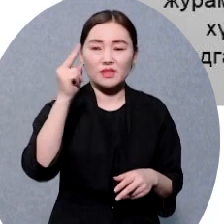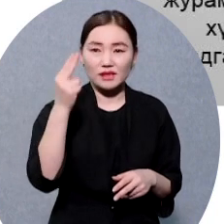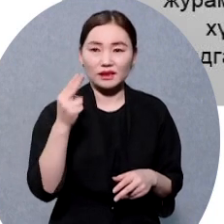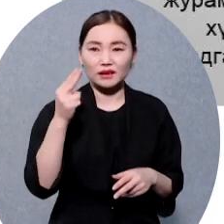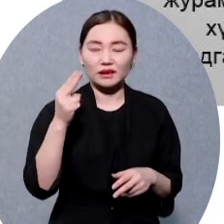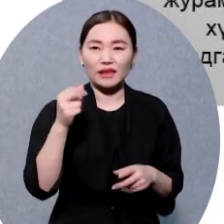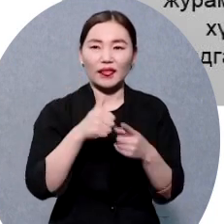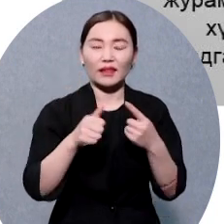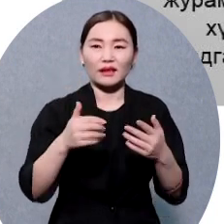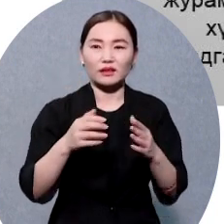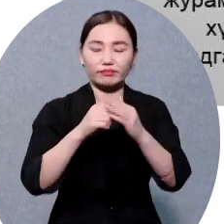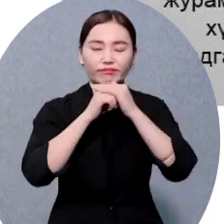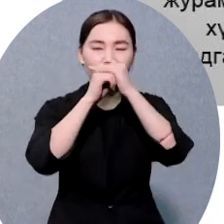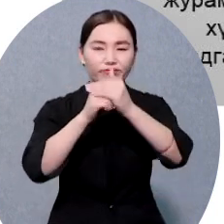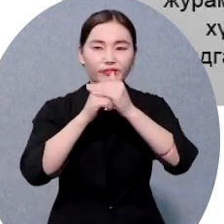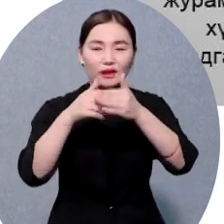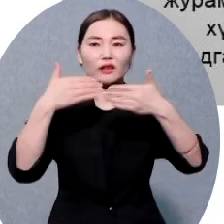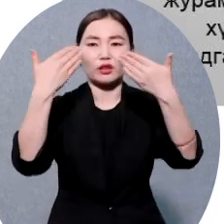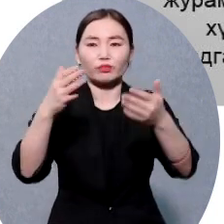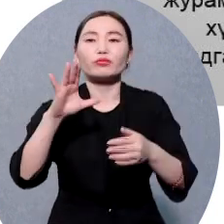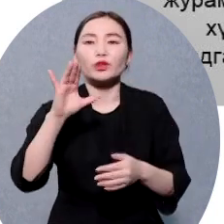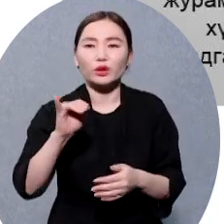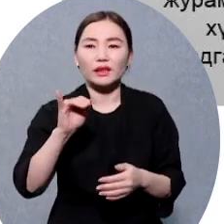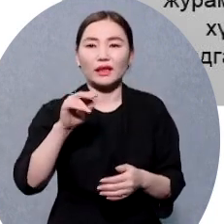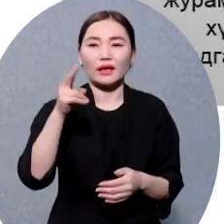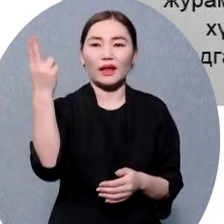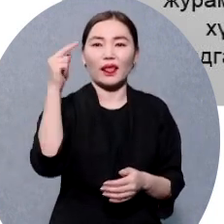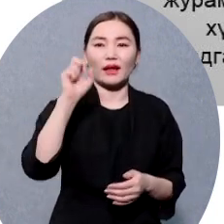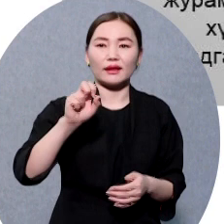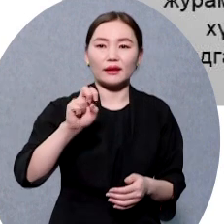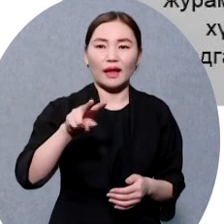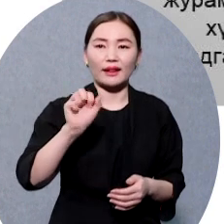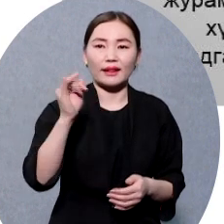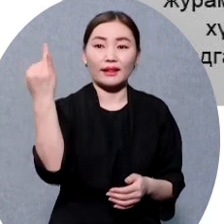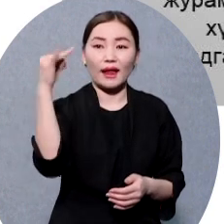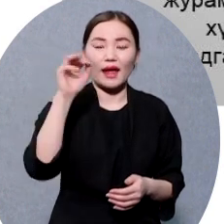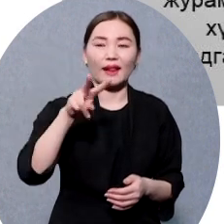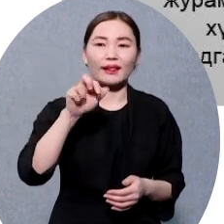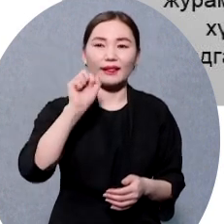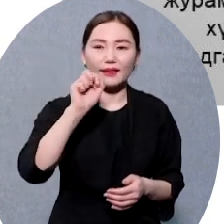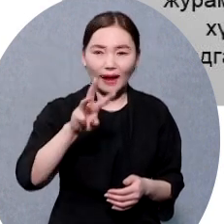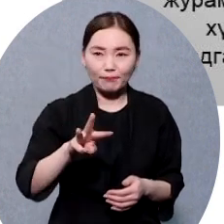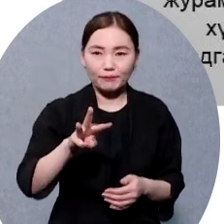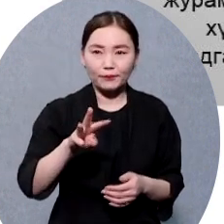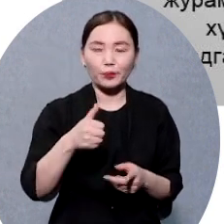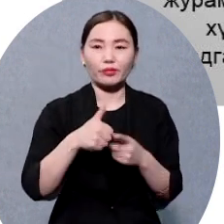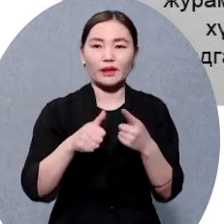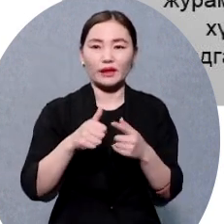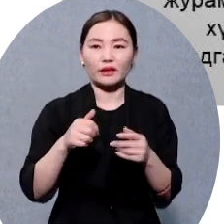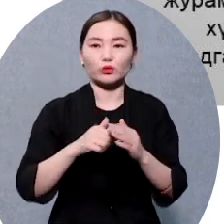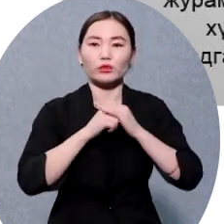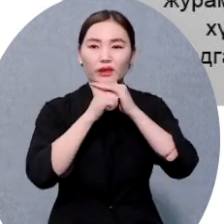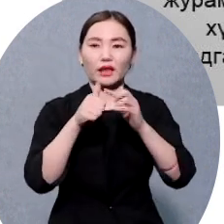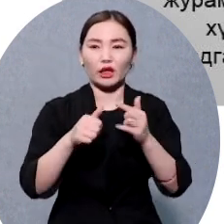цолыг анх удаа өгсөн байдаг. За мөн Түмдийн Алтан хаан бол бөөгийн одоо шашны тэр харгас зам үйлүүдийг харж бурхны